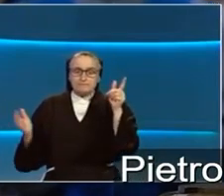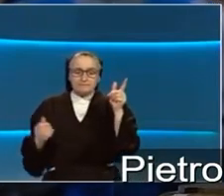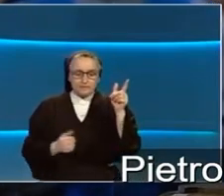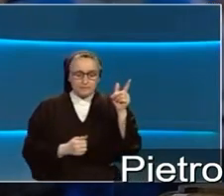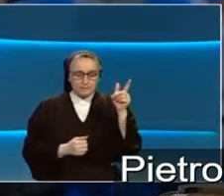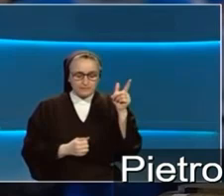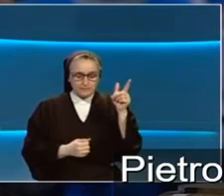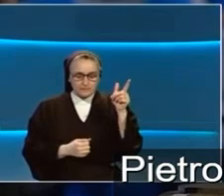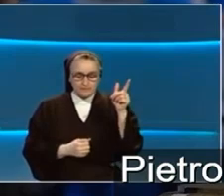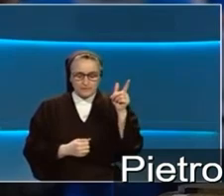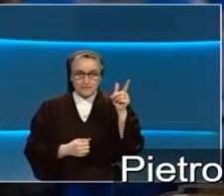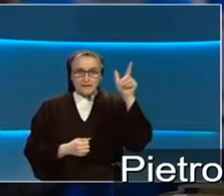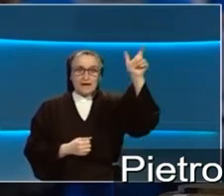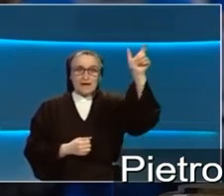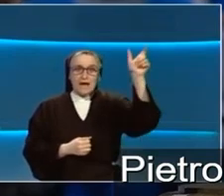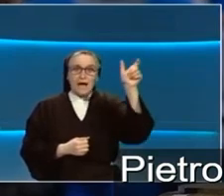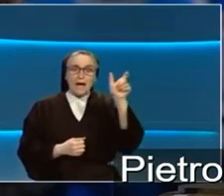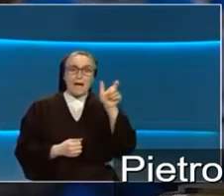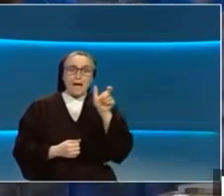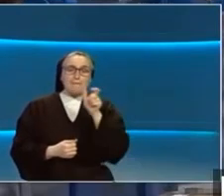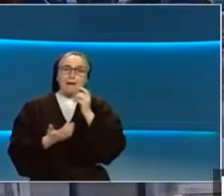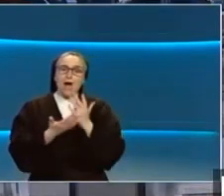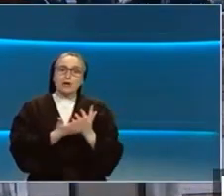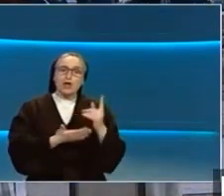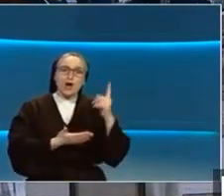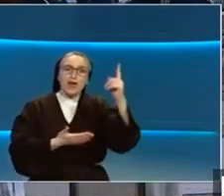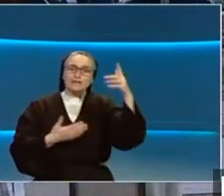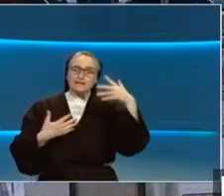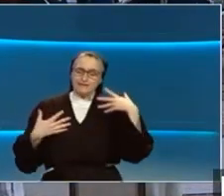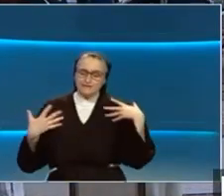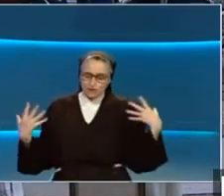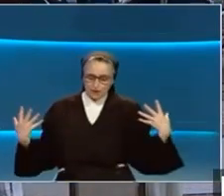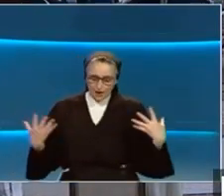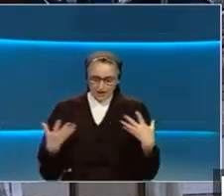Verbum Domini.